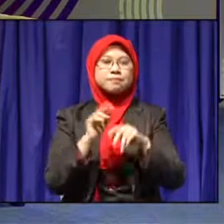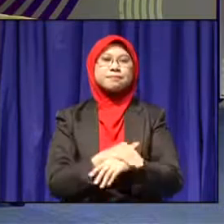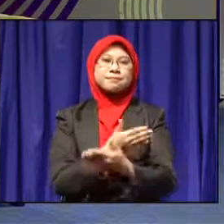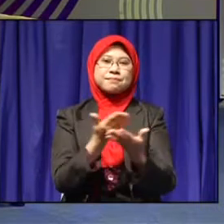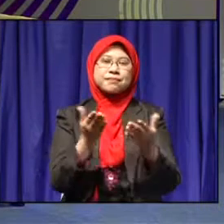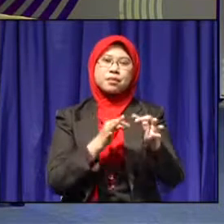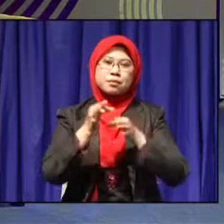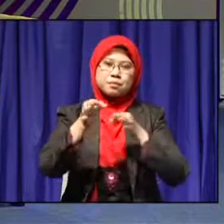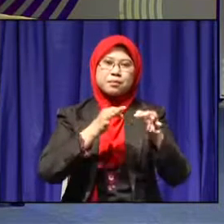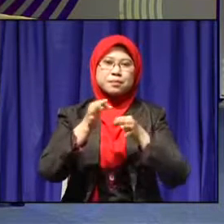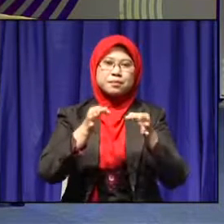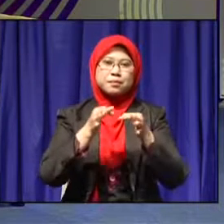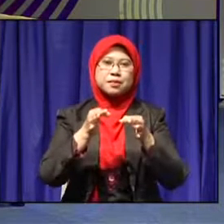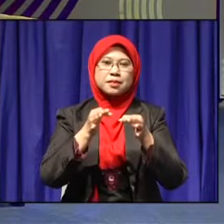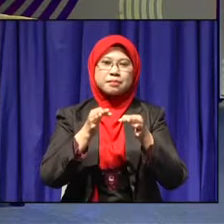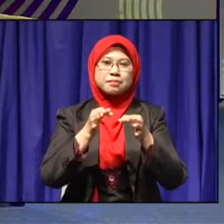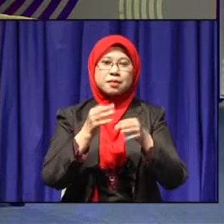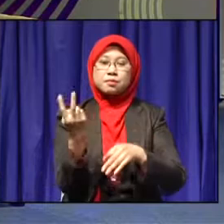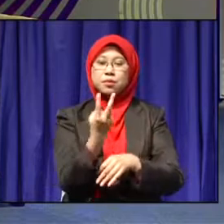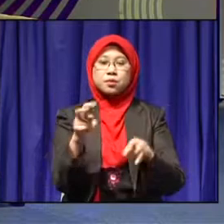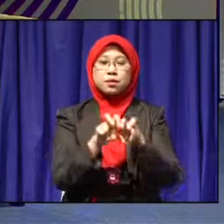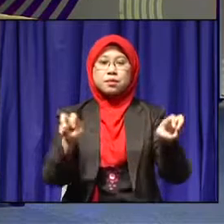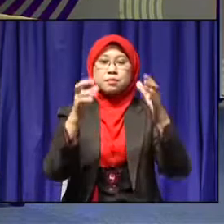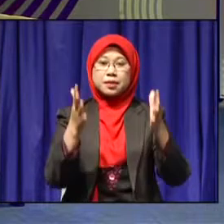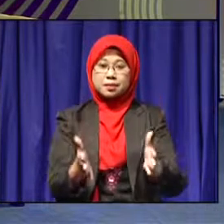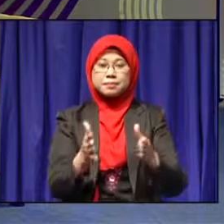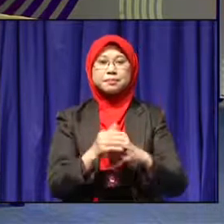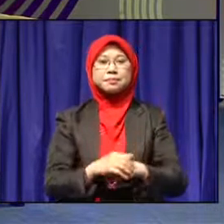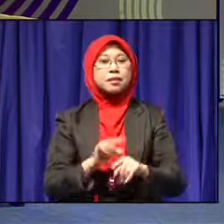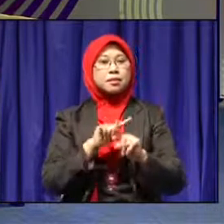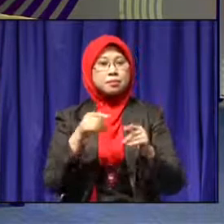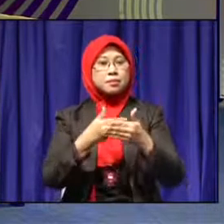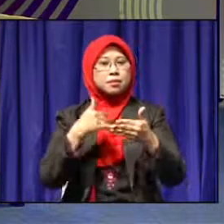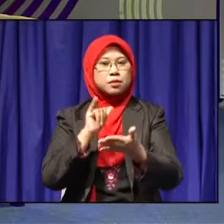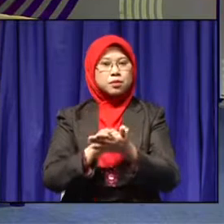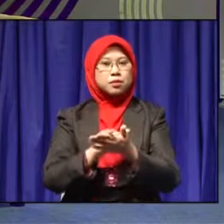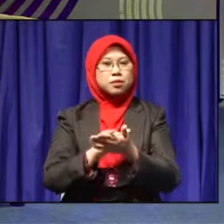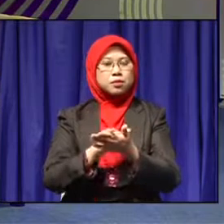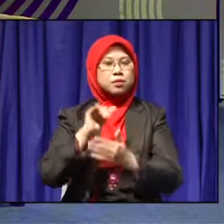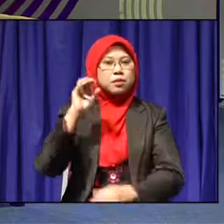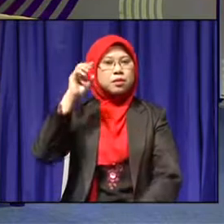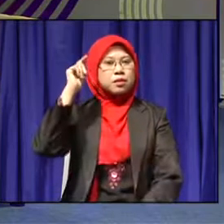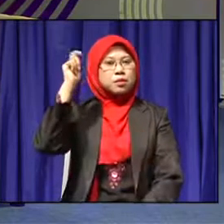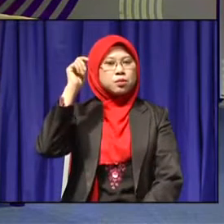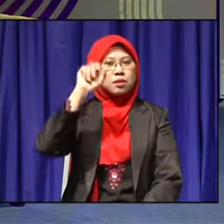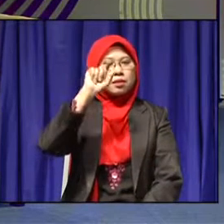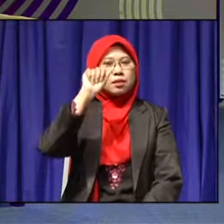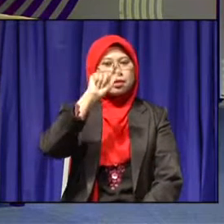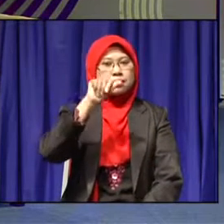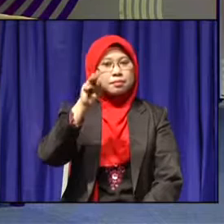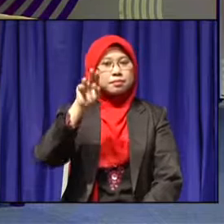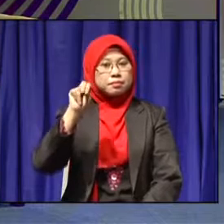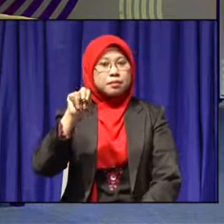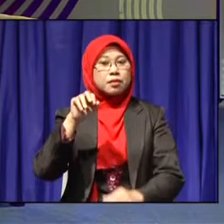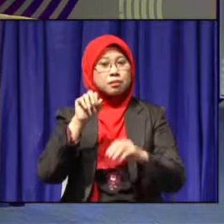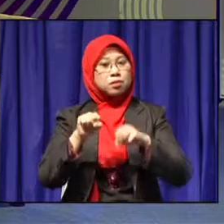biodata dia penerangan atau daripada ke-22 pendek itu Tapi sebelum itu ya jasmara mungkin aja cuman ada segi penambahan